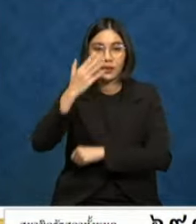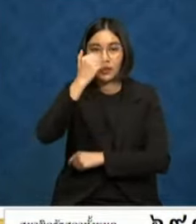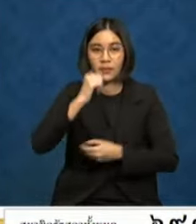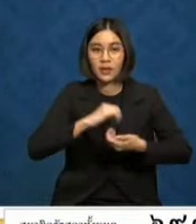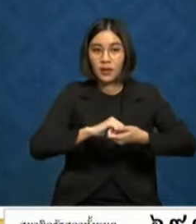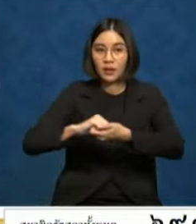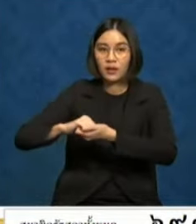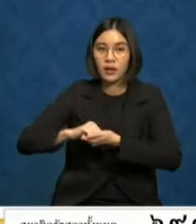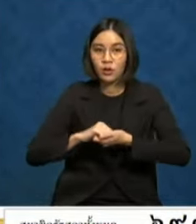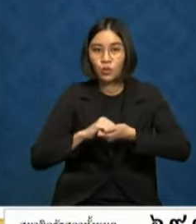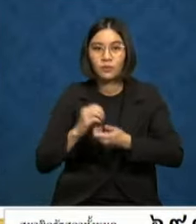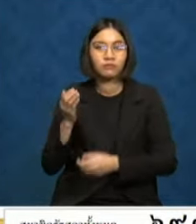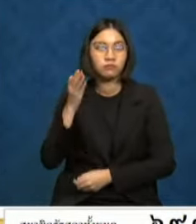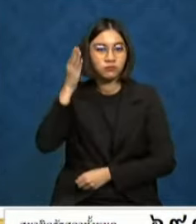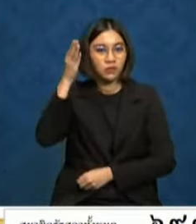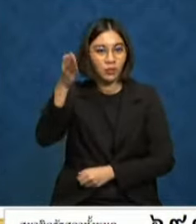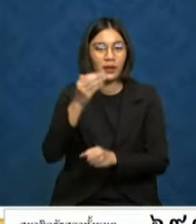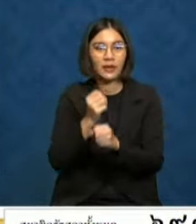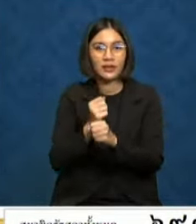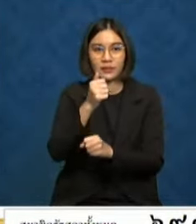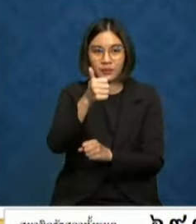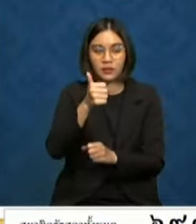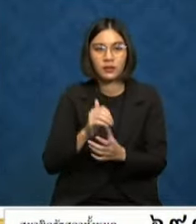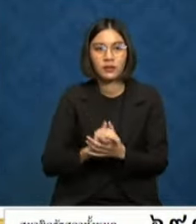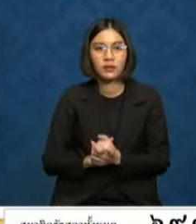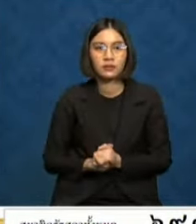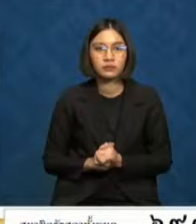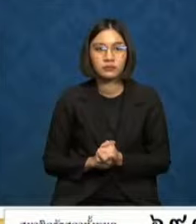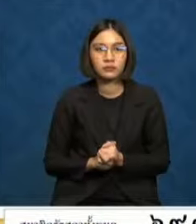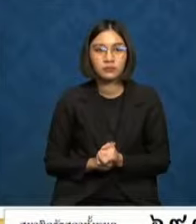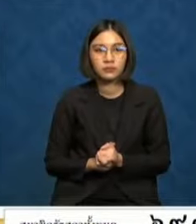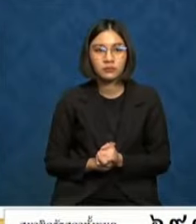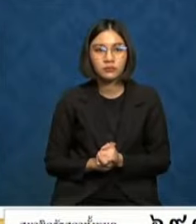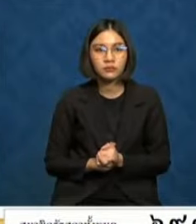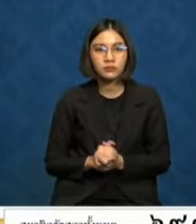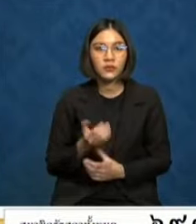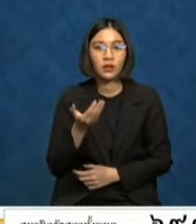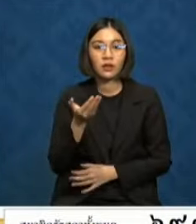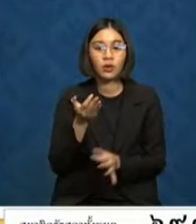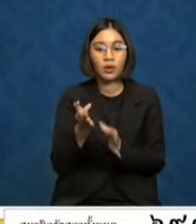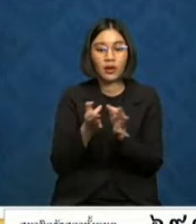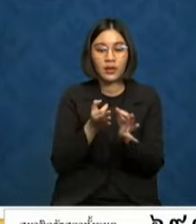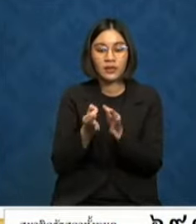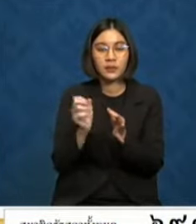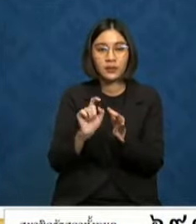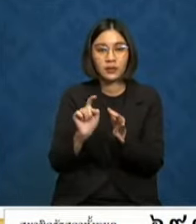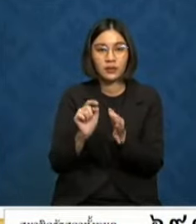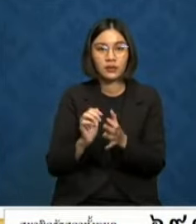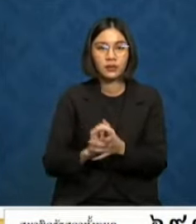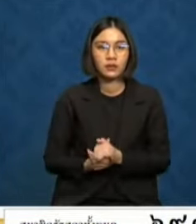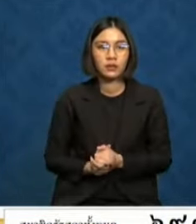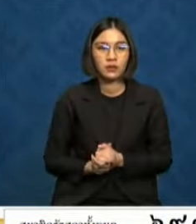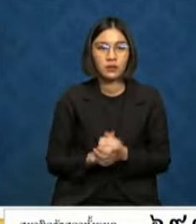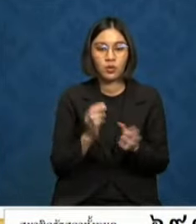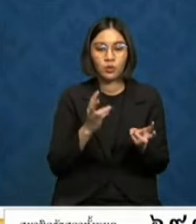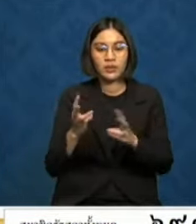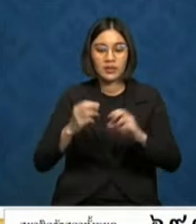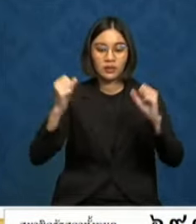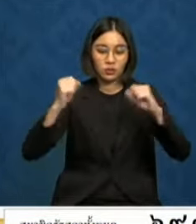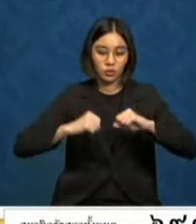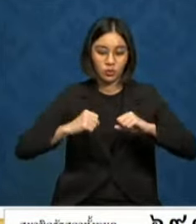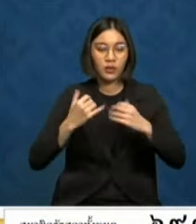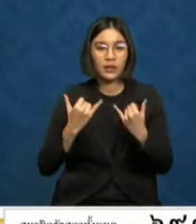มมือต่อไปได้อีกเช่นกันขออนุญาตเรียนด้วยว่ากรอบความตกล